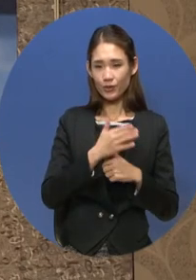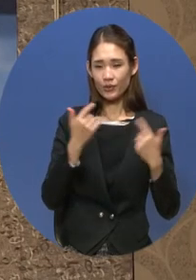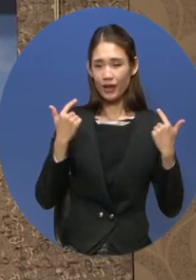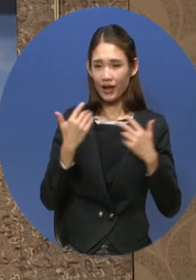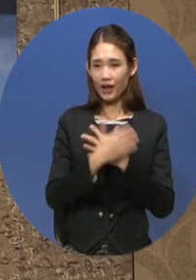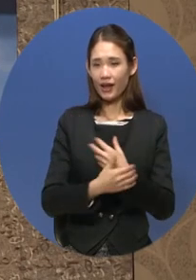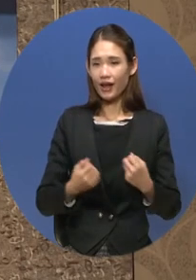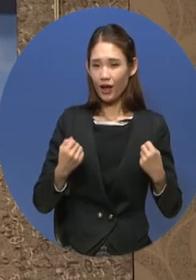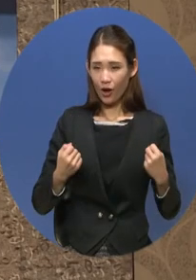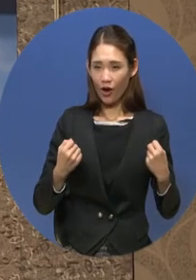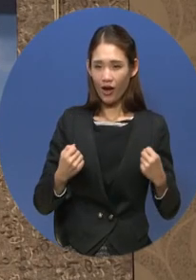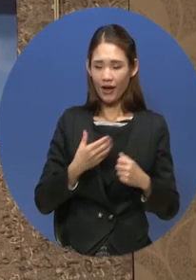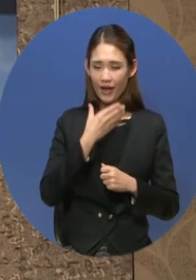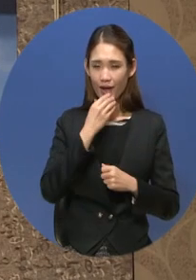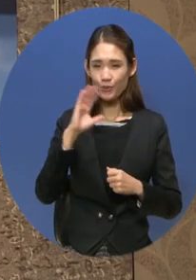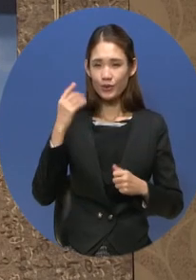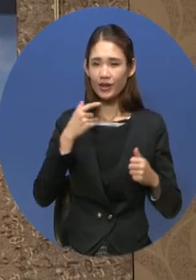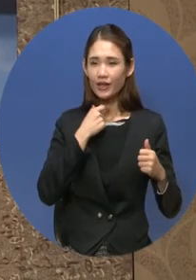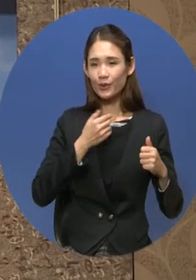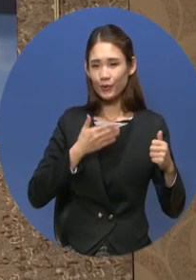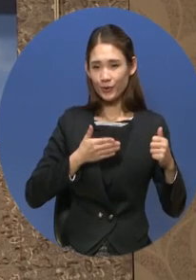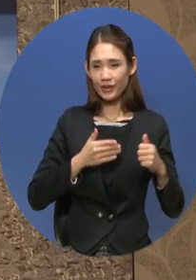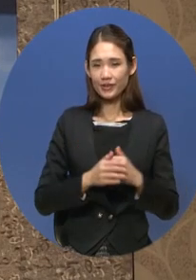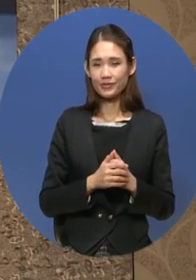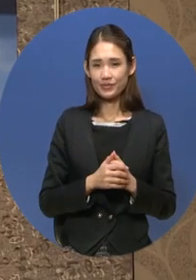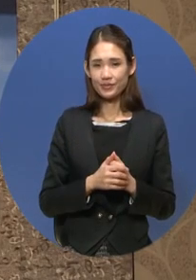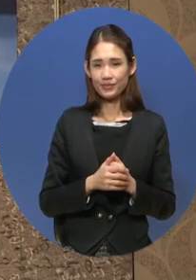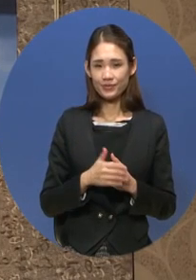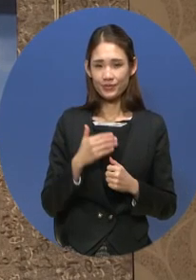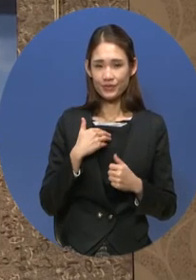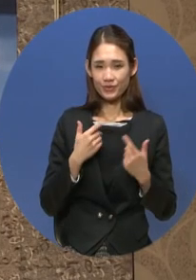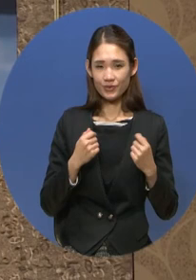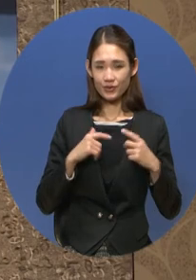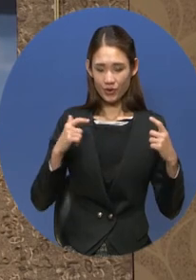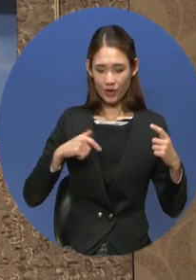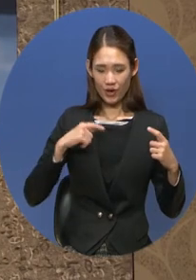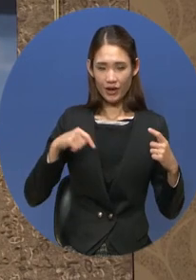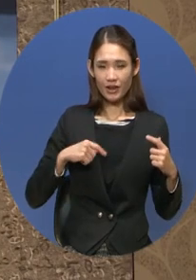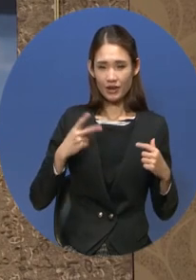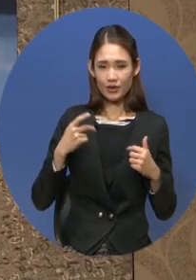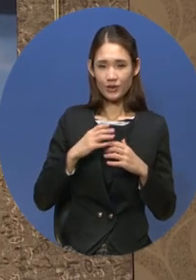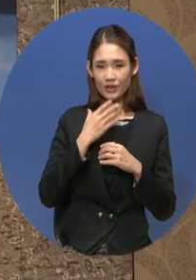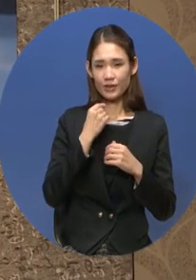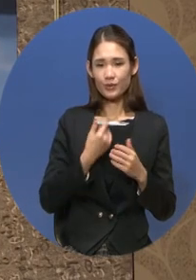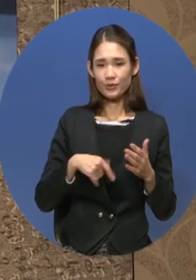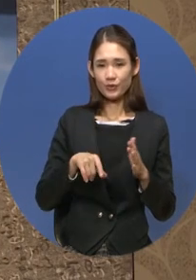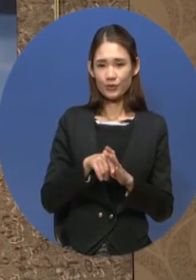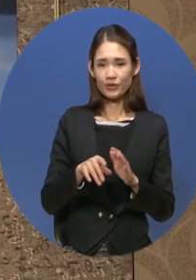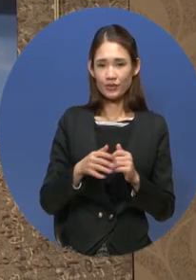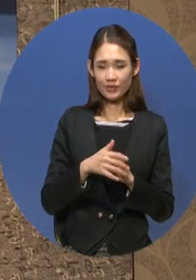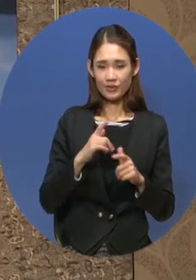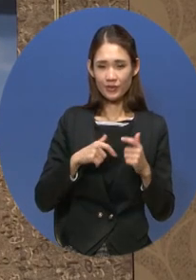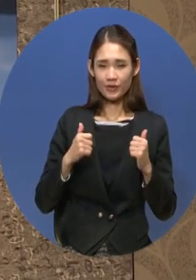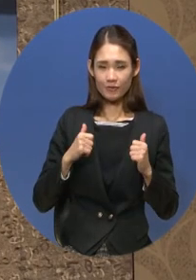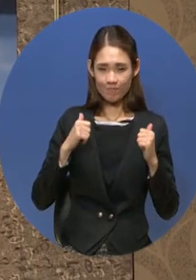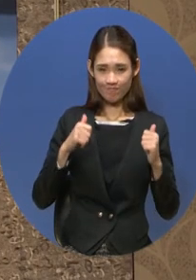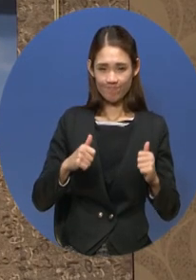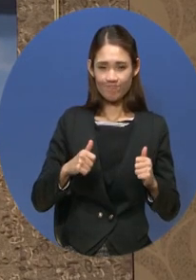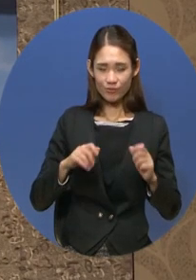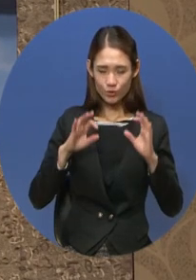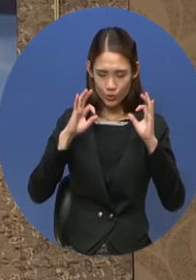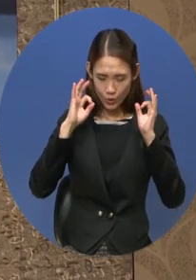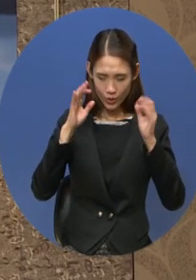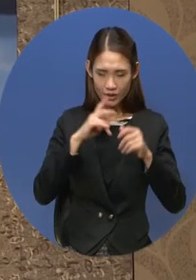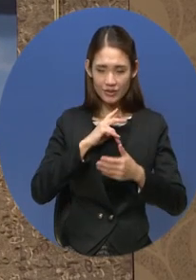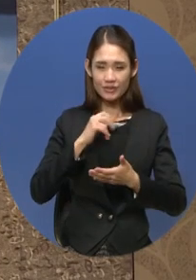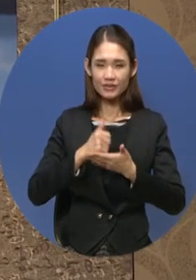항상 건강하시고 행복하시기를 기원 드리겠습니다. 저도 도에서 우리 도민의 행복을 위해서 더 열심히